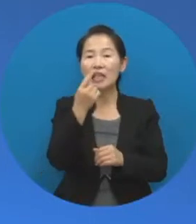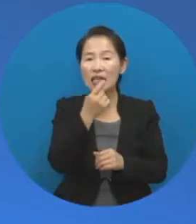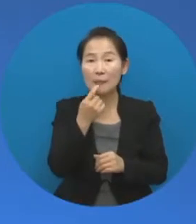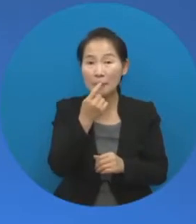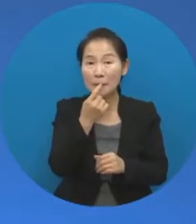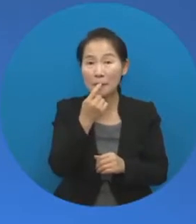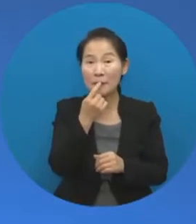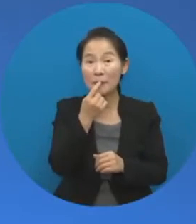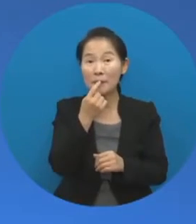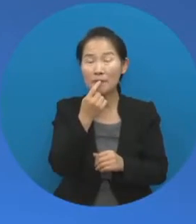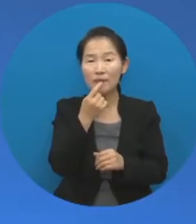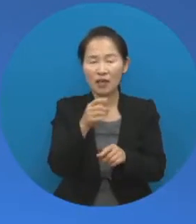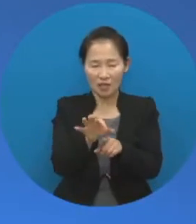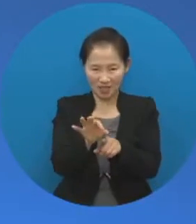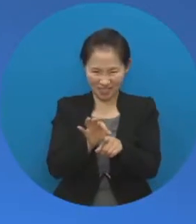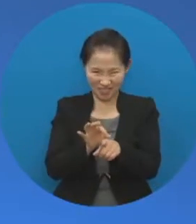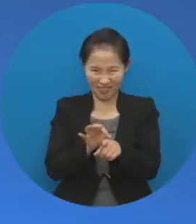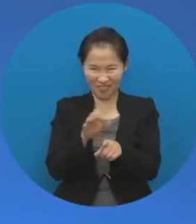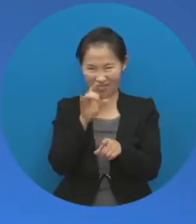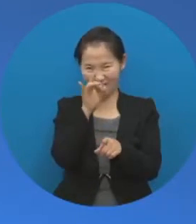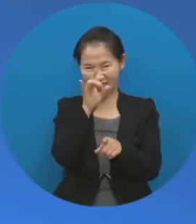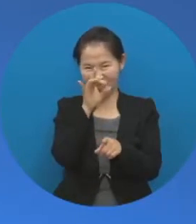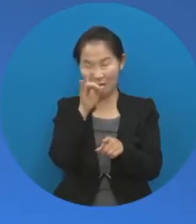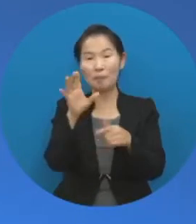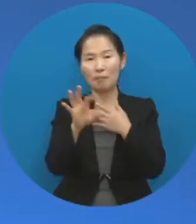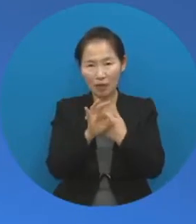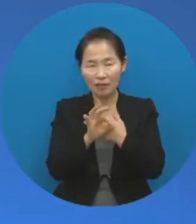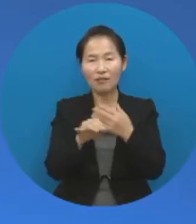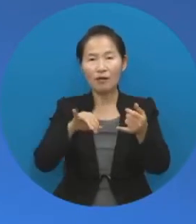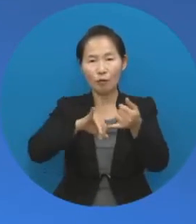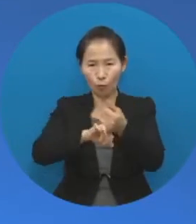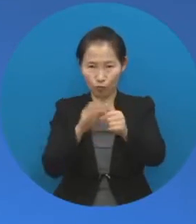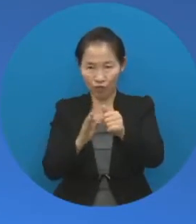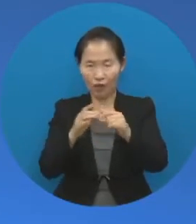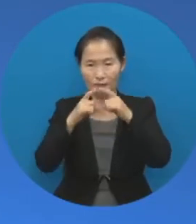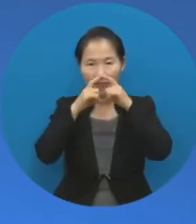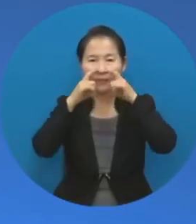제어가 다 안 되는 분들은 마스크를 구입하셔가지고